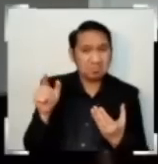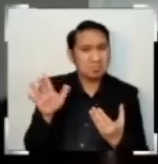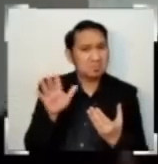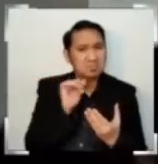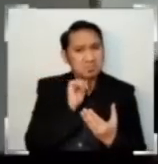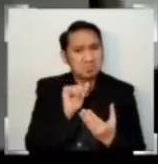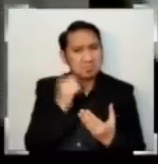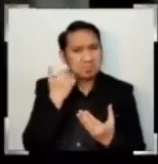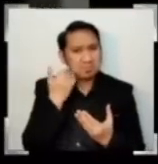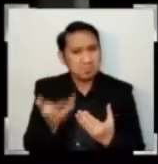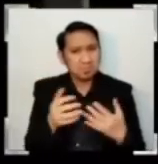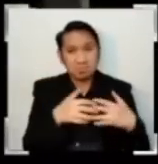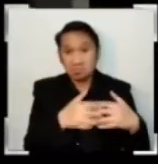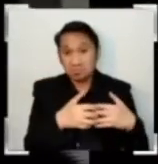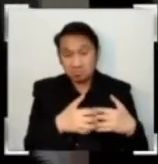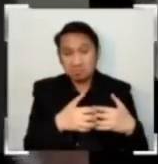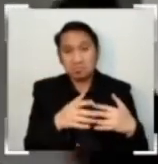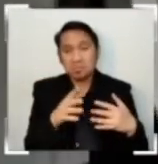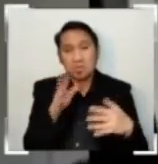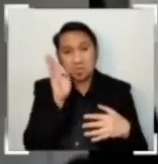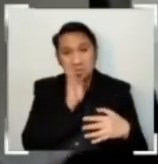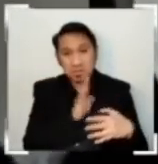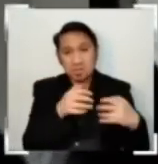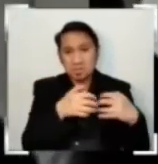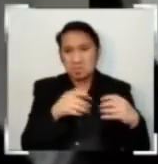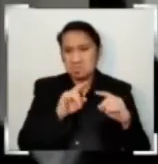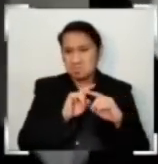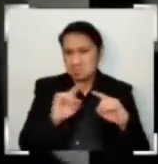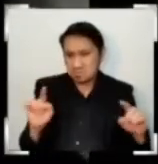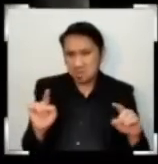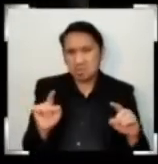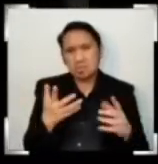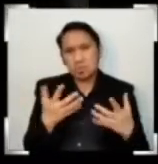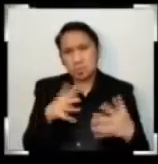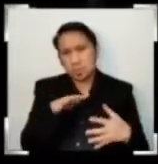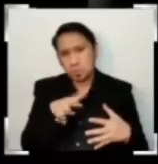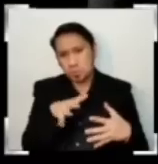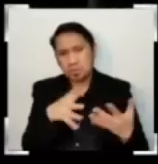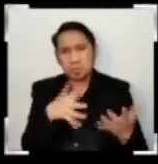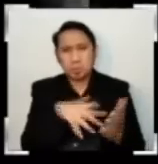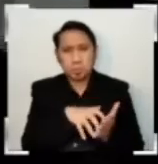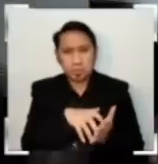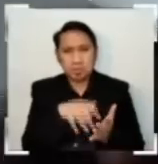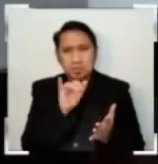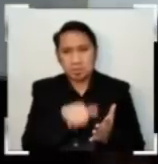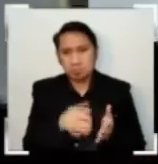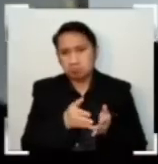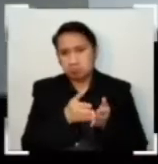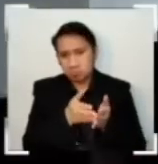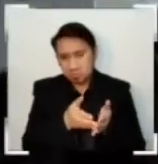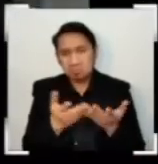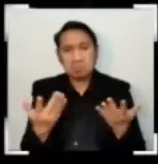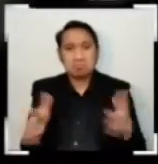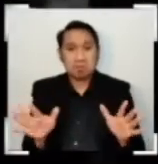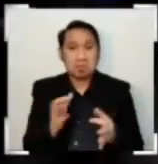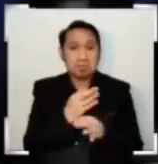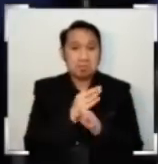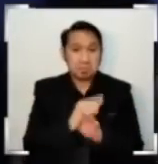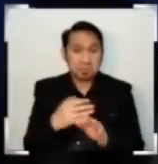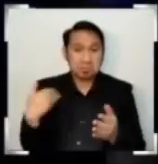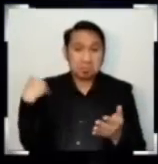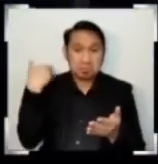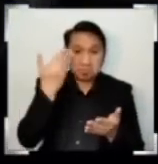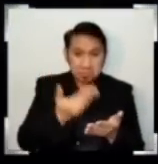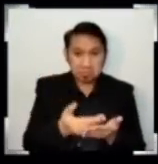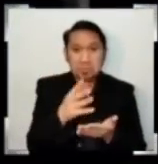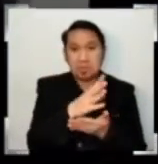ang makina ang ferry boat kundi humina lang ang puwersa, kaya ipinahila. Naayos lang ang ferry boat pagdating sa Parola Wharf at